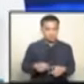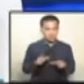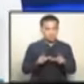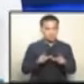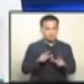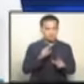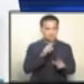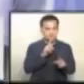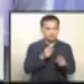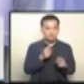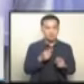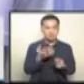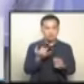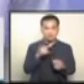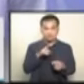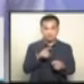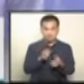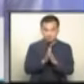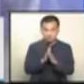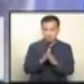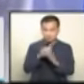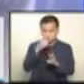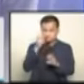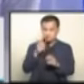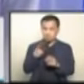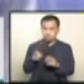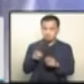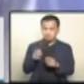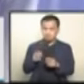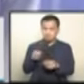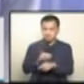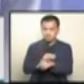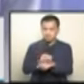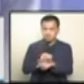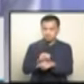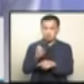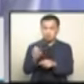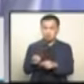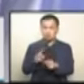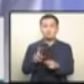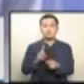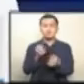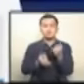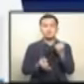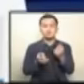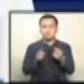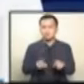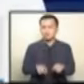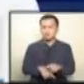lahat ito dahil hinanap mo siya ng mission order. Opo. So, anong naging sumatotal noon?